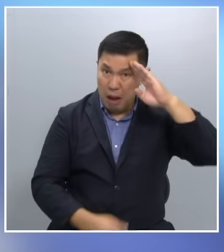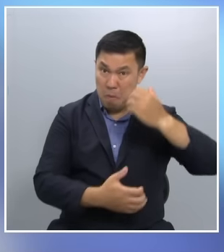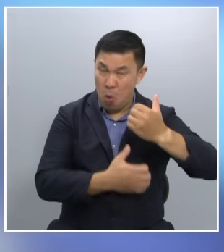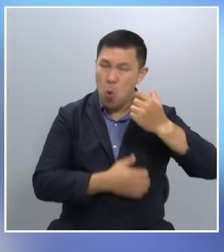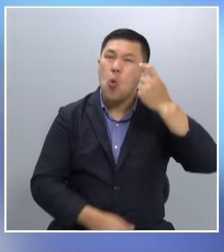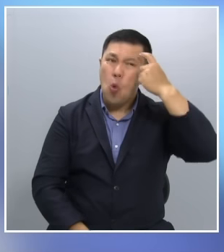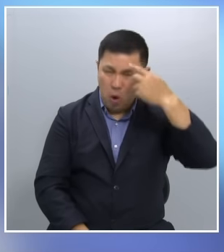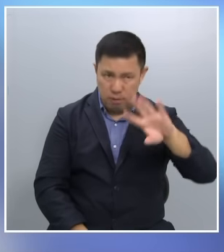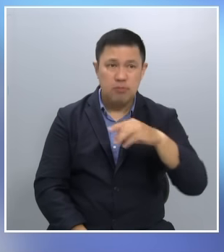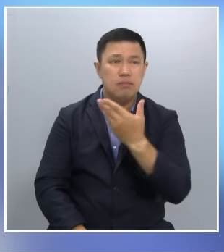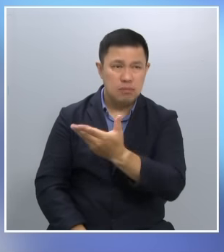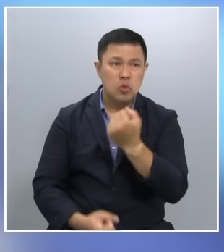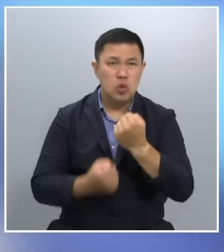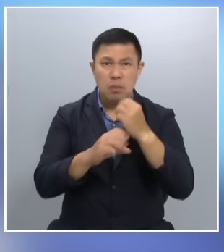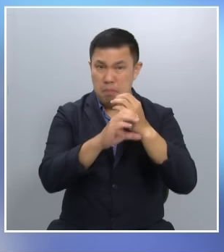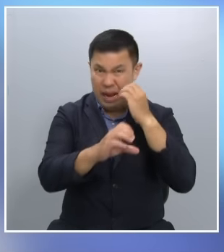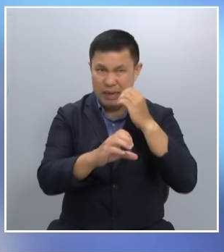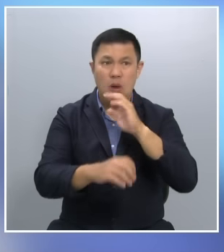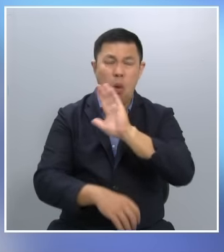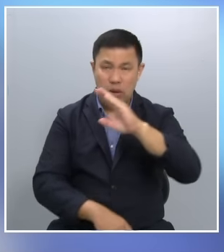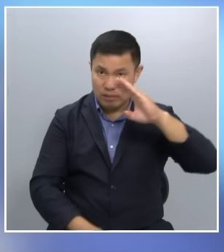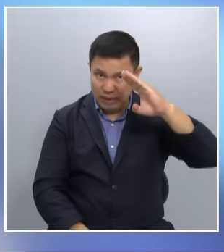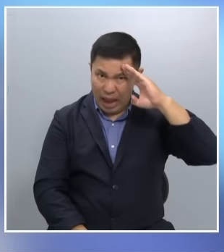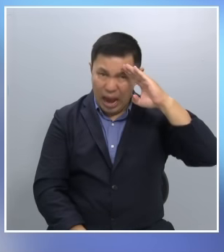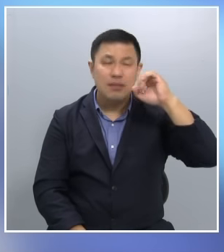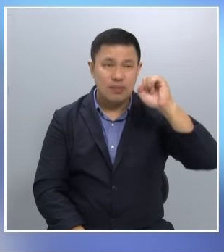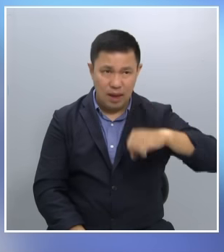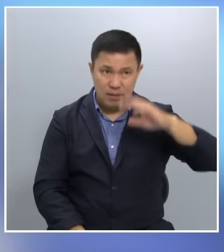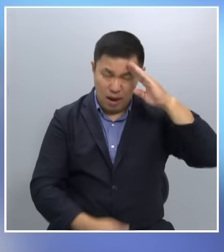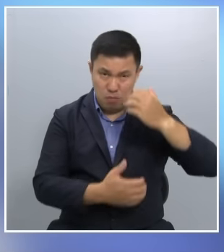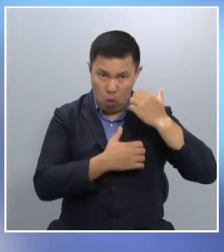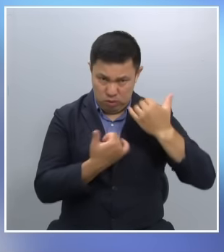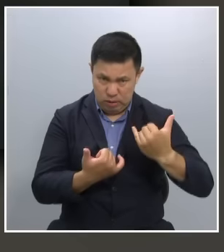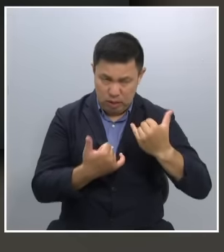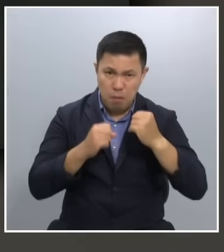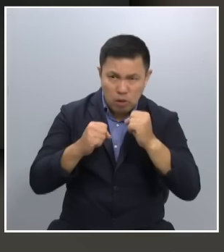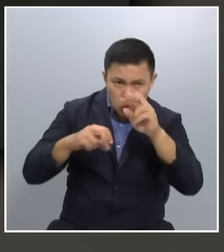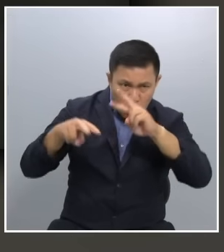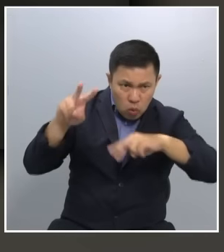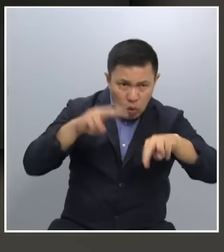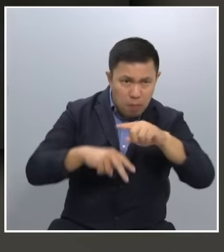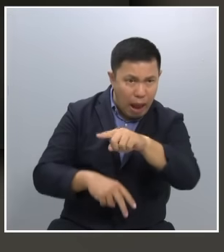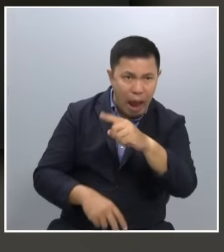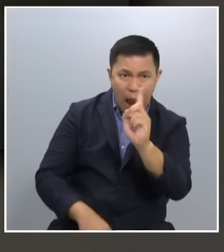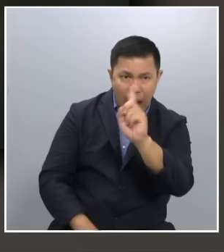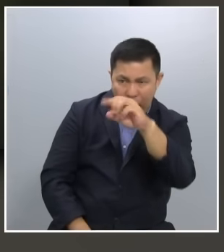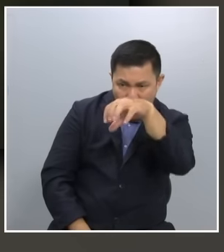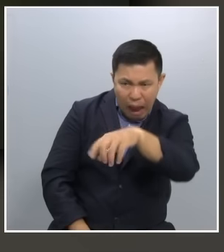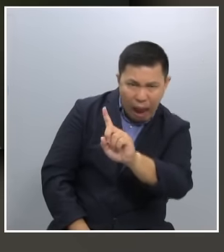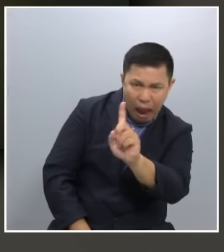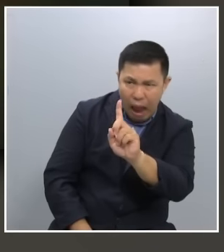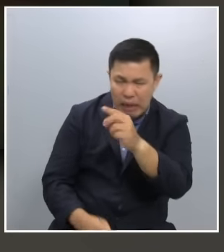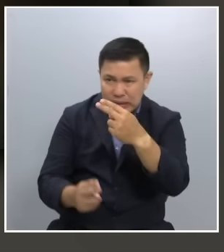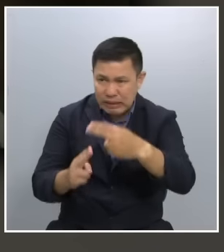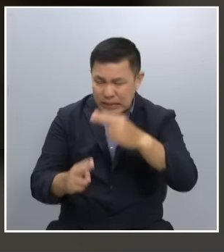อกว่ามันเป็นรถบัสในสังกัดของกองทัพบกจริงขณะนี้อยู่ระหว่างการตรวจสอบหน่วยต้นสังกัดแล้วก็เหตุการณ์ที่เกิดขึ้นเ